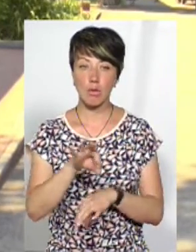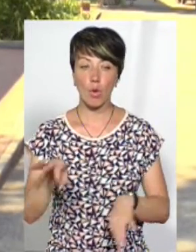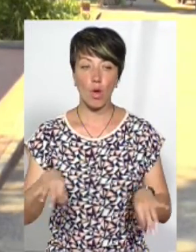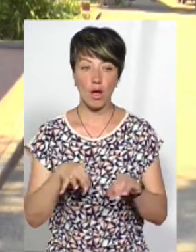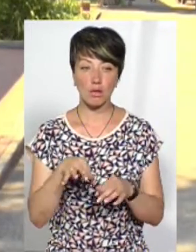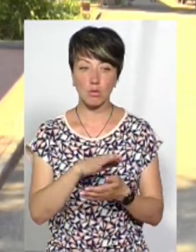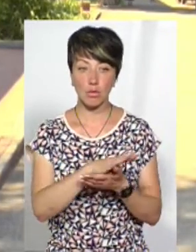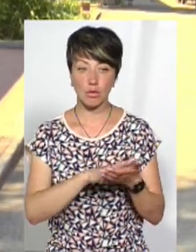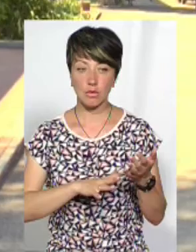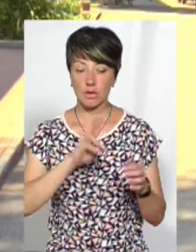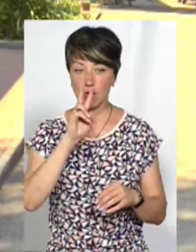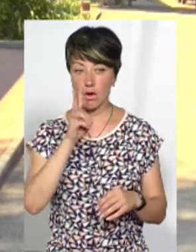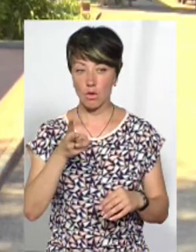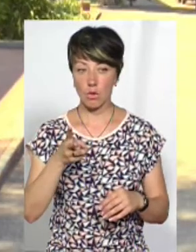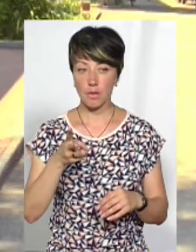2 роки.